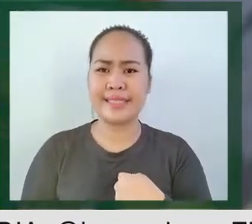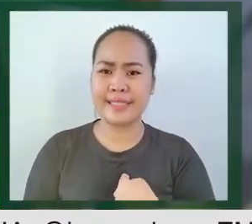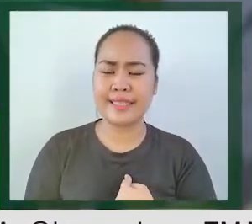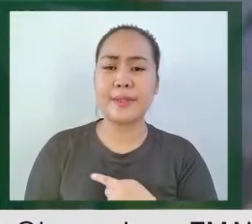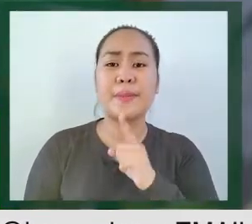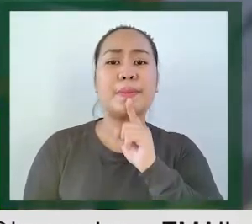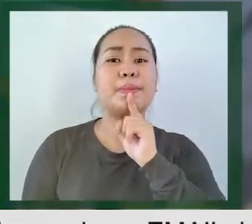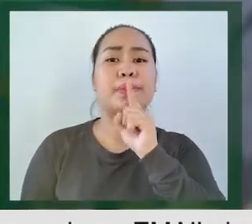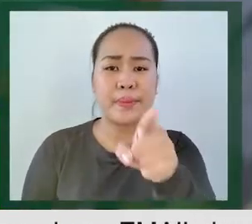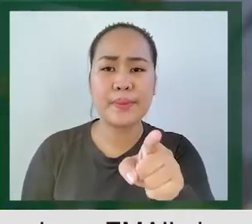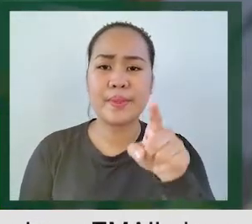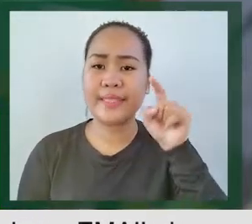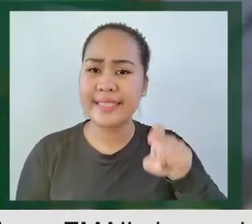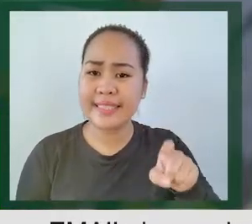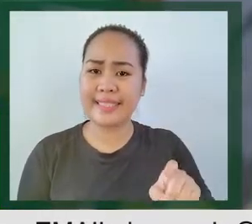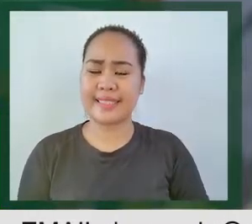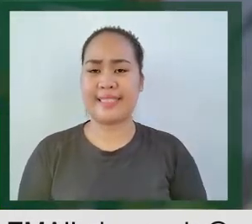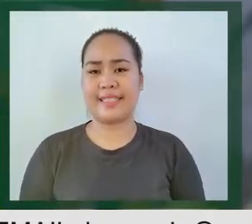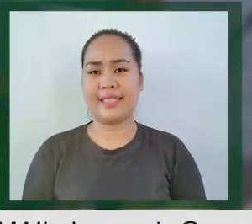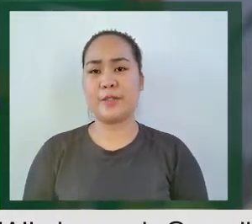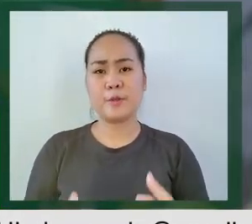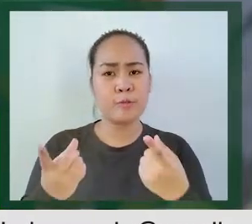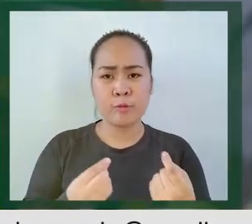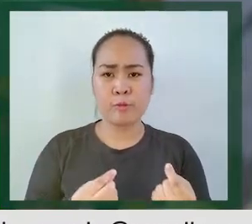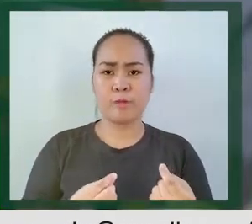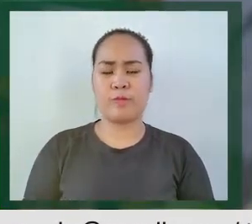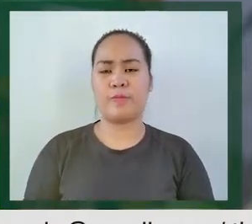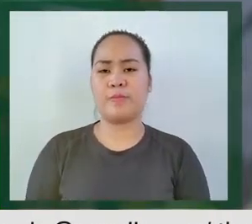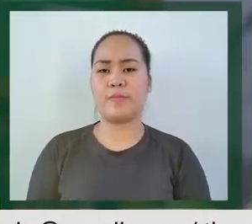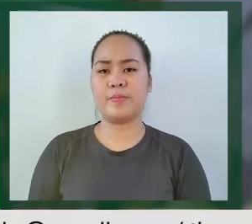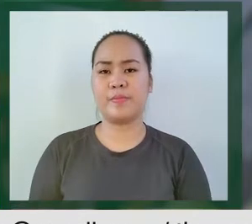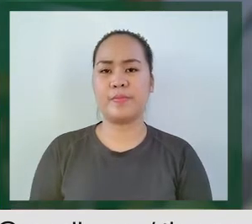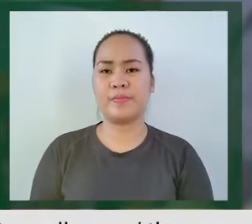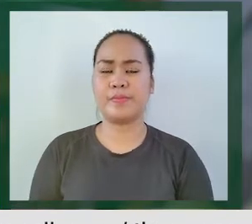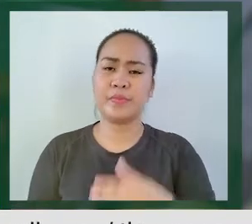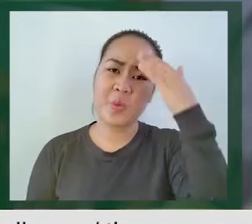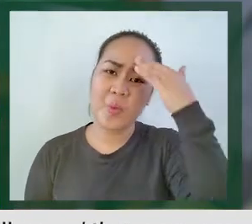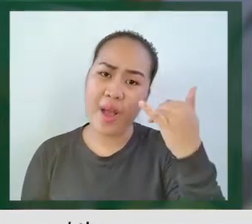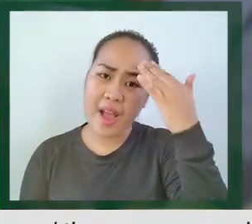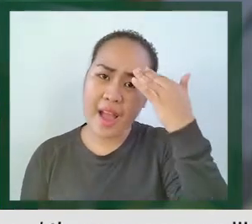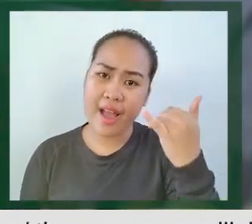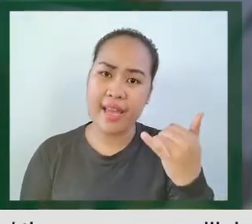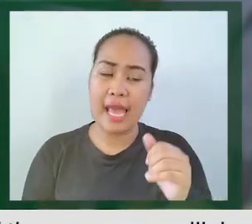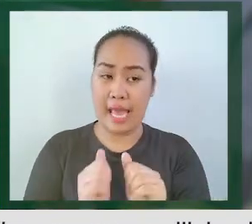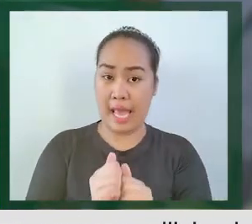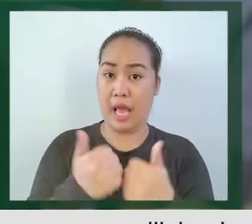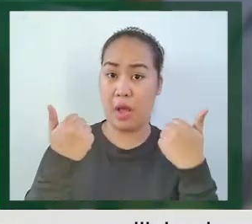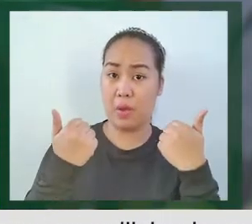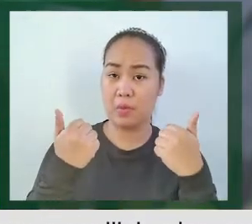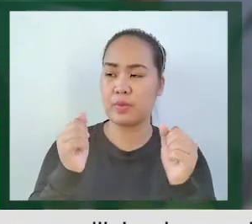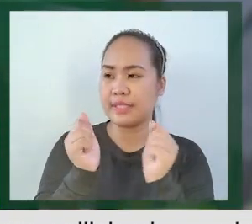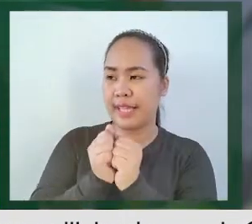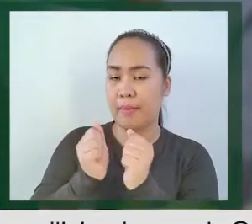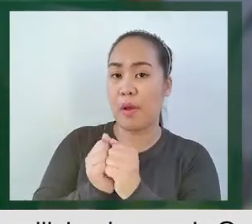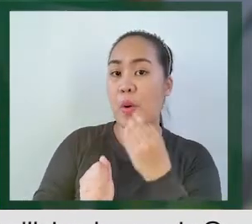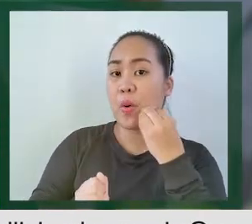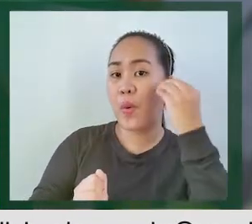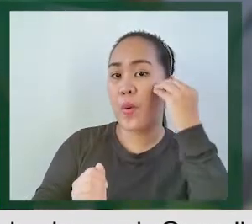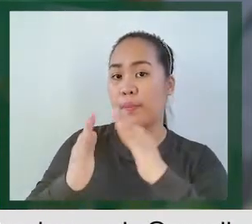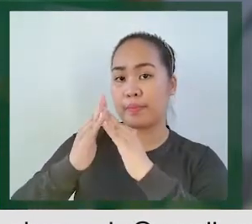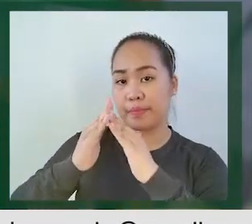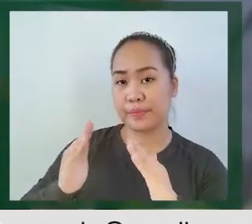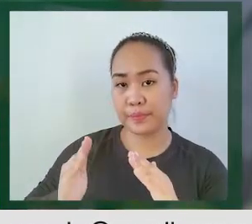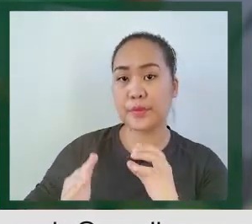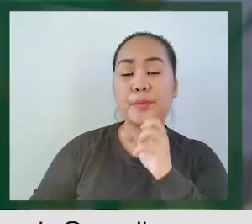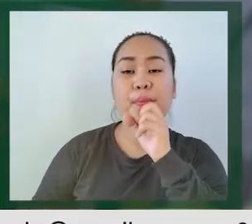Yun nga, kung meron tayong kasamang elderly, matanda, di ba? Pagkausap natin, let's wear mask, lalo na kung